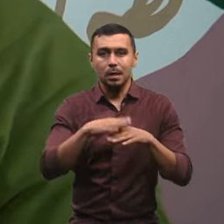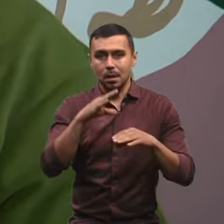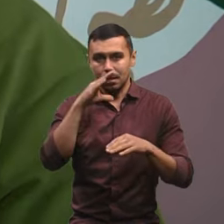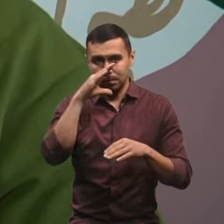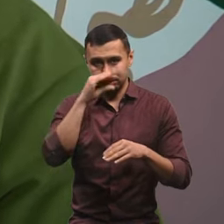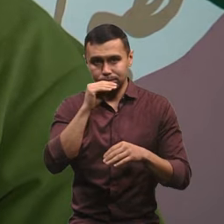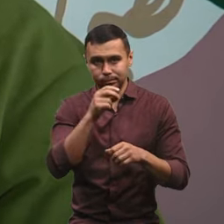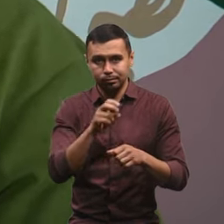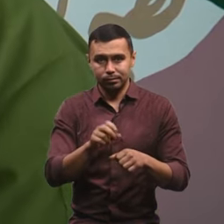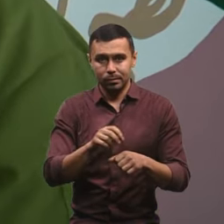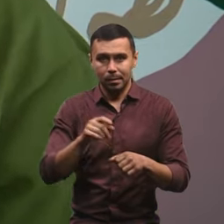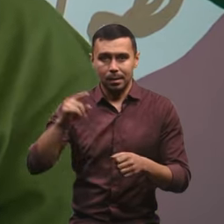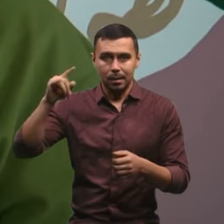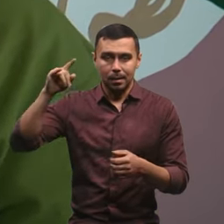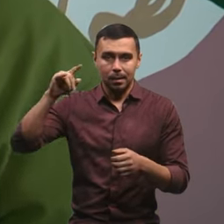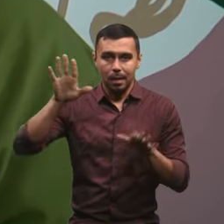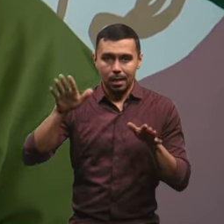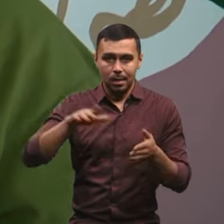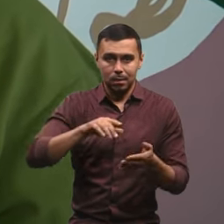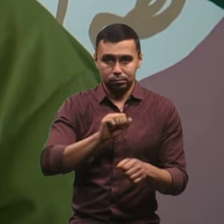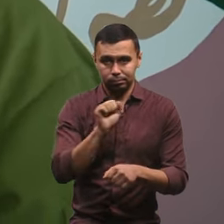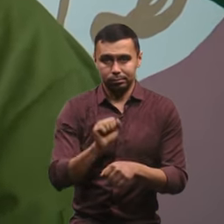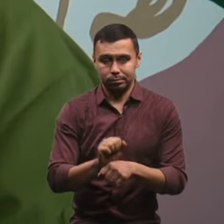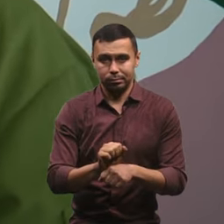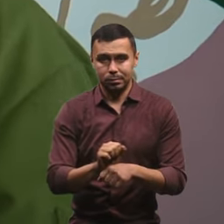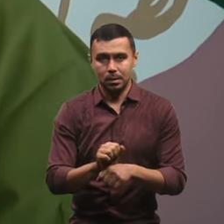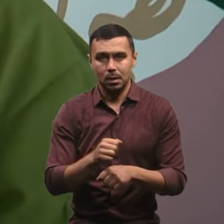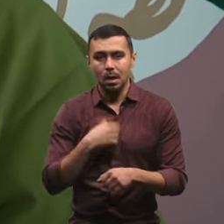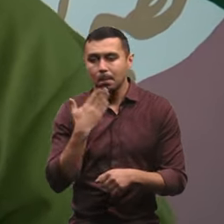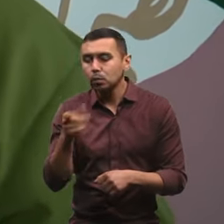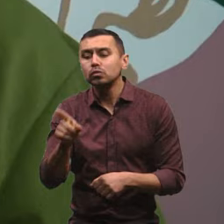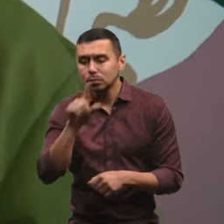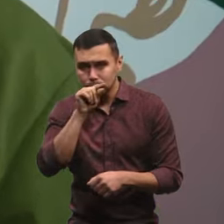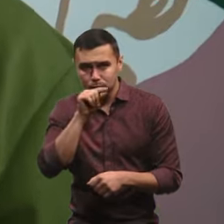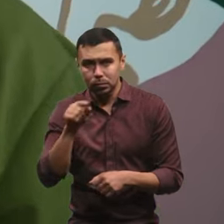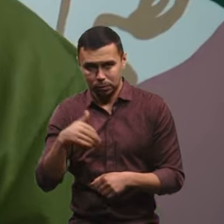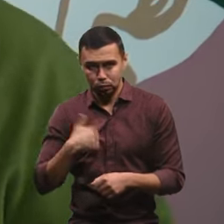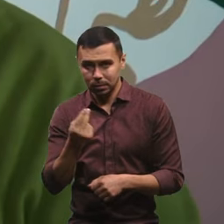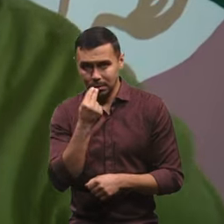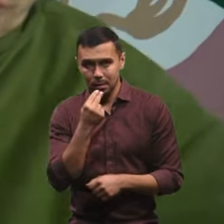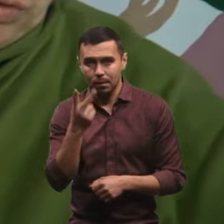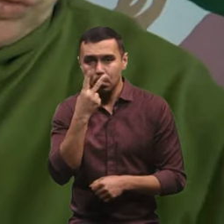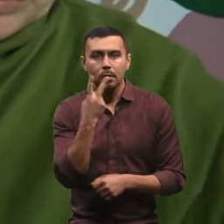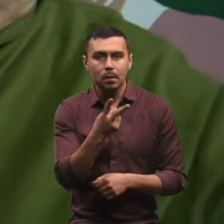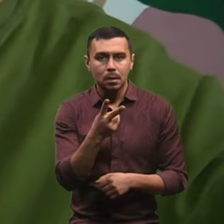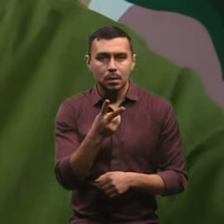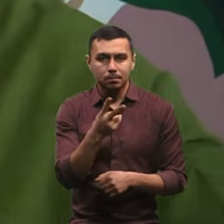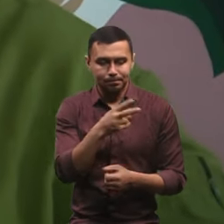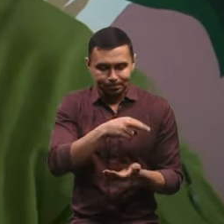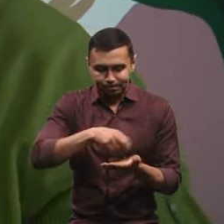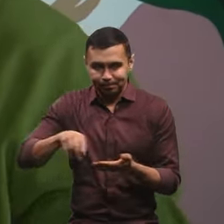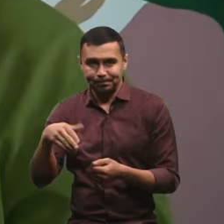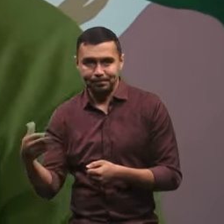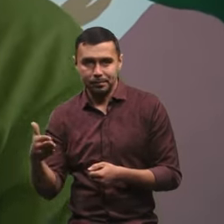перед бусом. І ми зупинилися, і він каже, ну що ти їсти хочеш? Він тако подивився, перейшов тако на одну сторону,